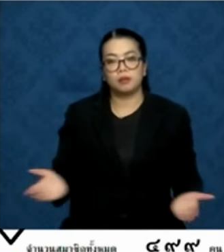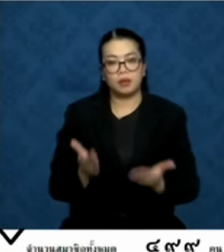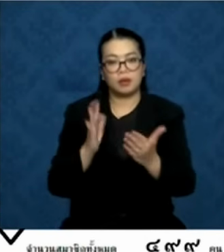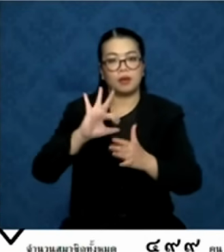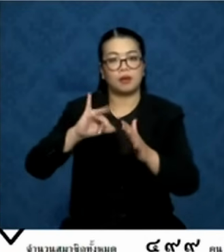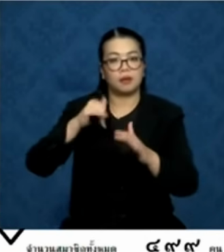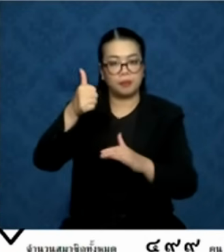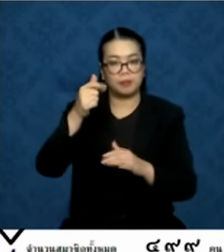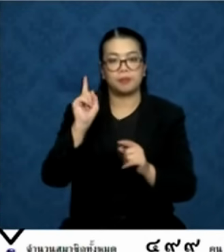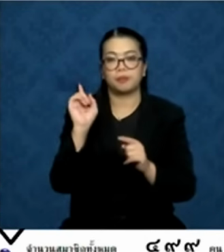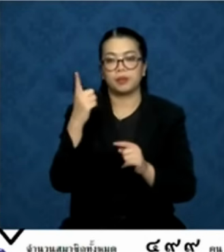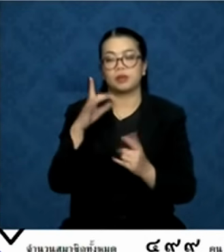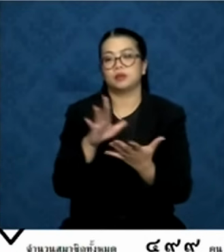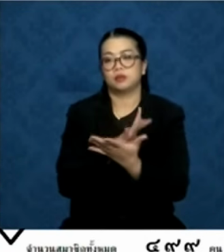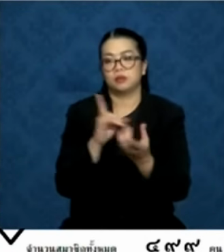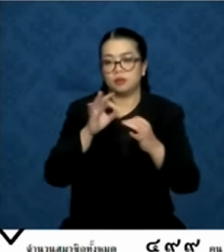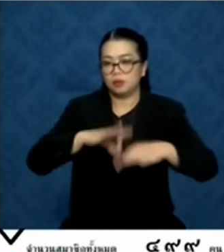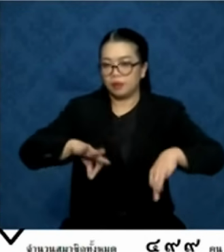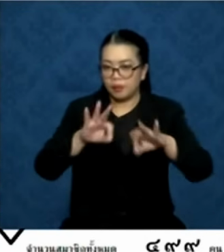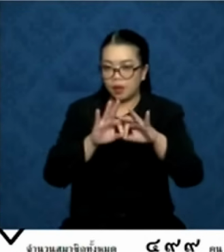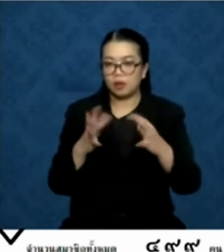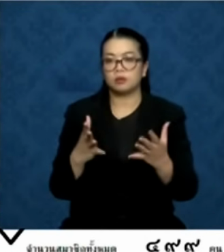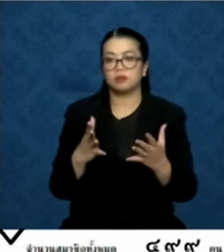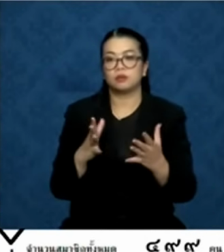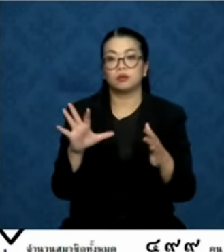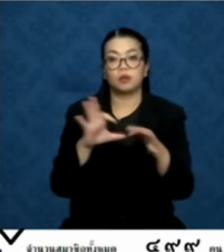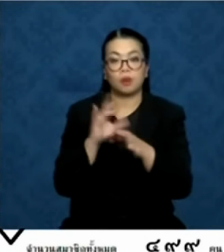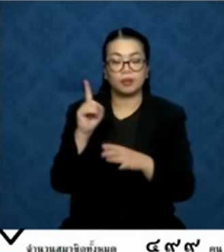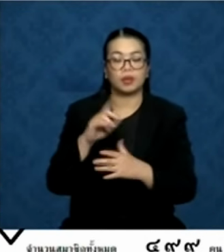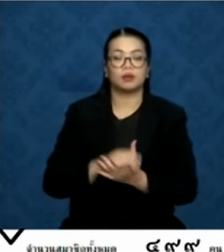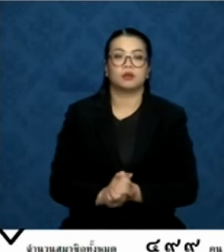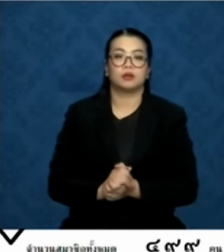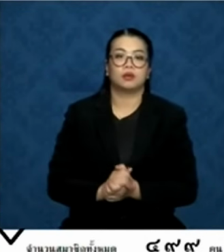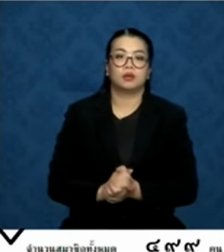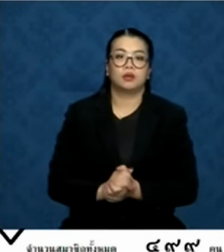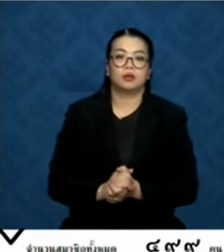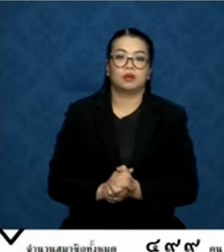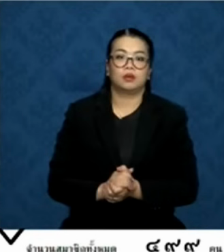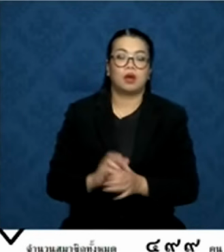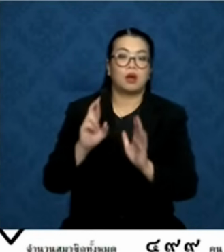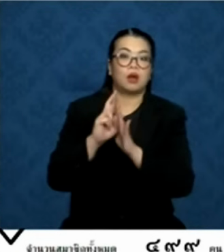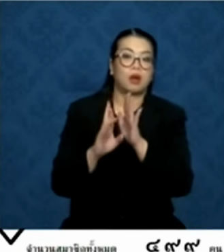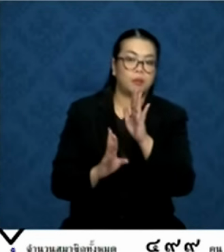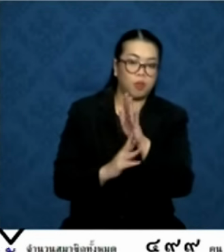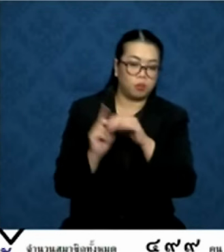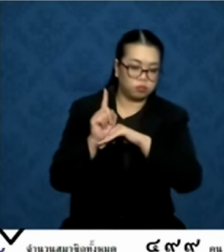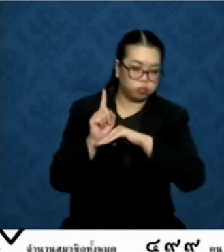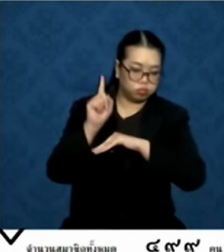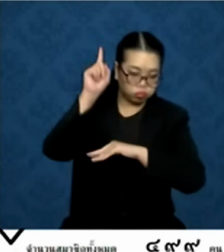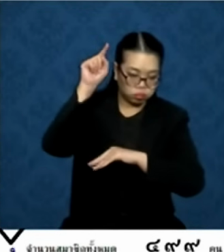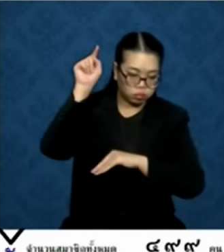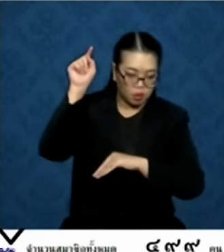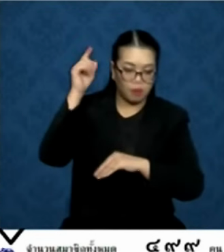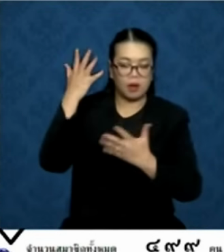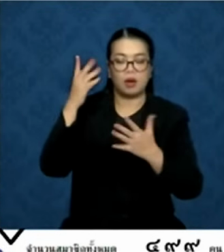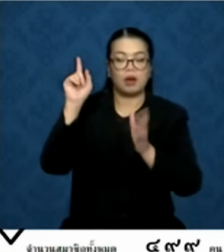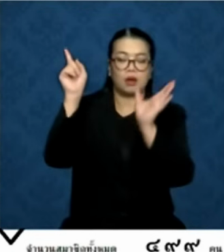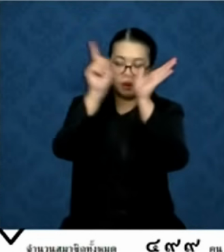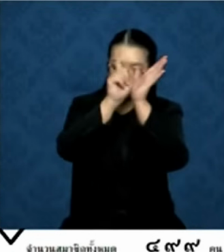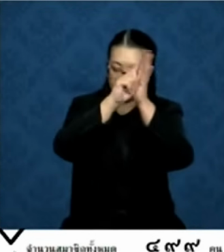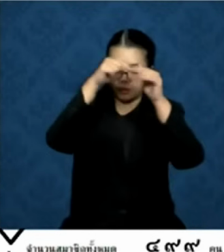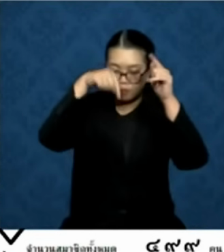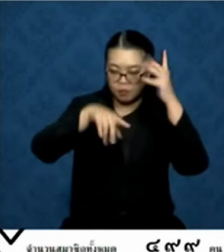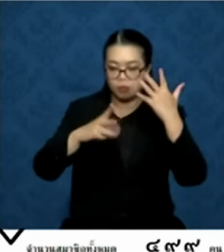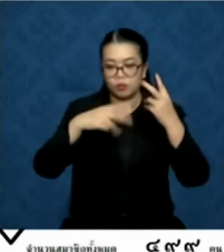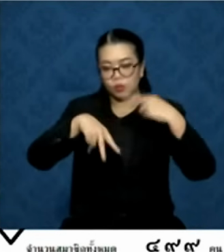ให้ความสำคัญกับความมั่นคงทางอวกาศพัฒนาระบบงานข่าวกรองแบบบูรณาการและประช